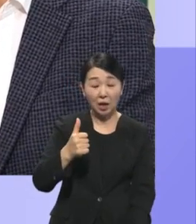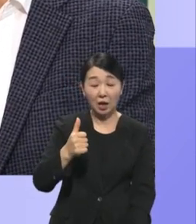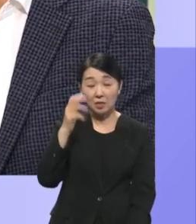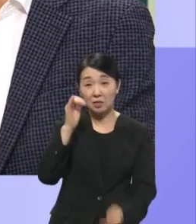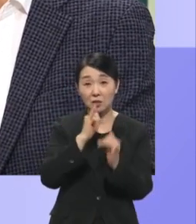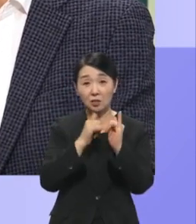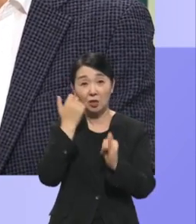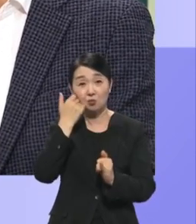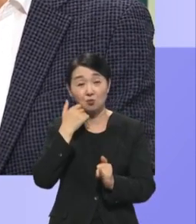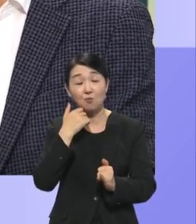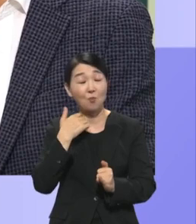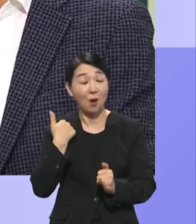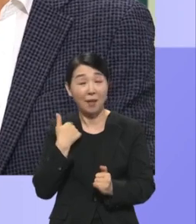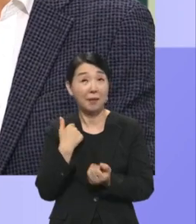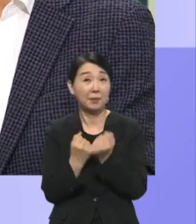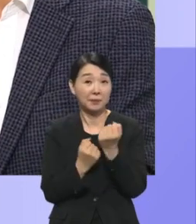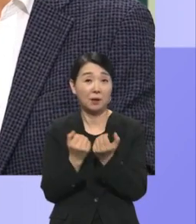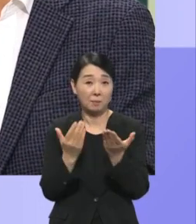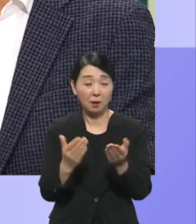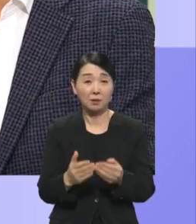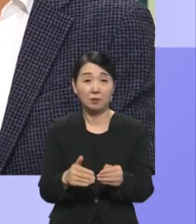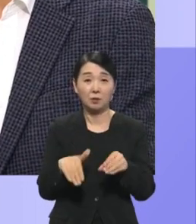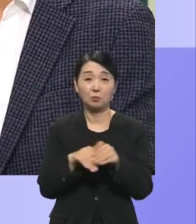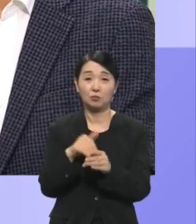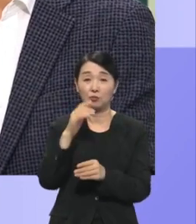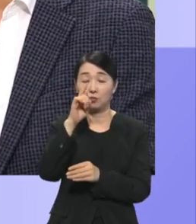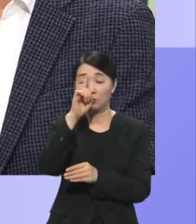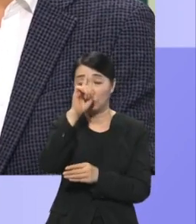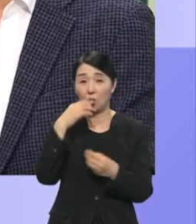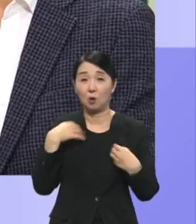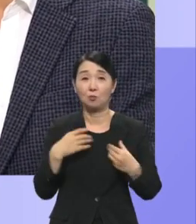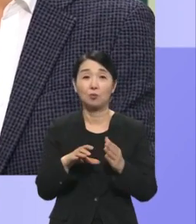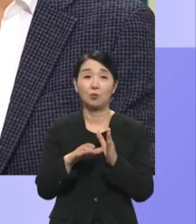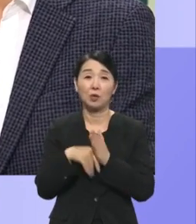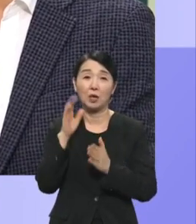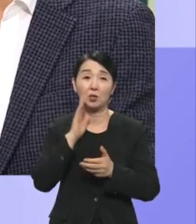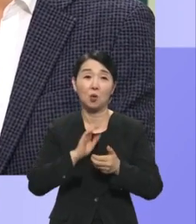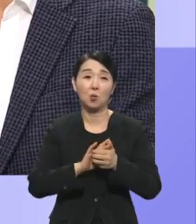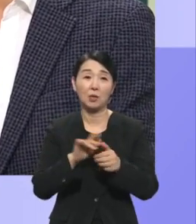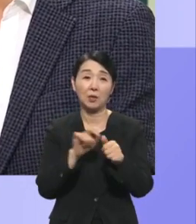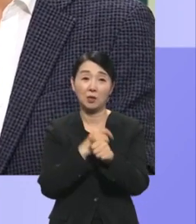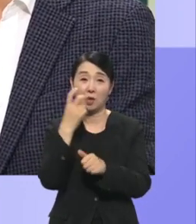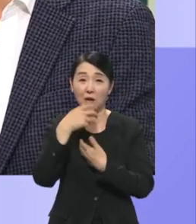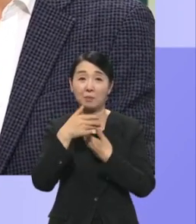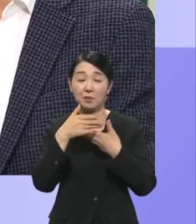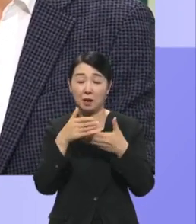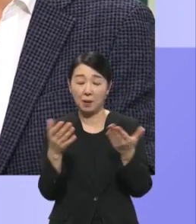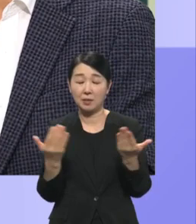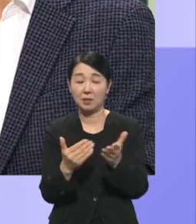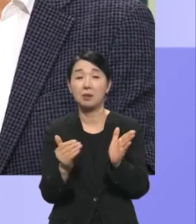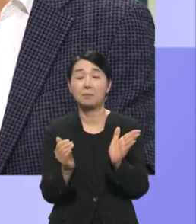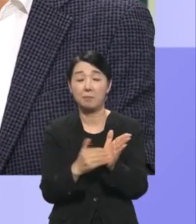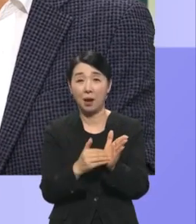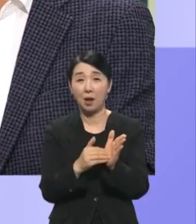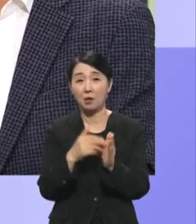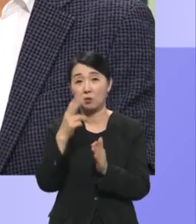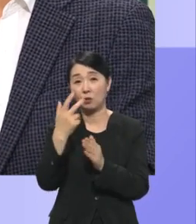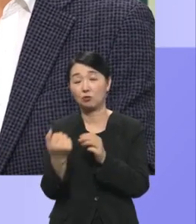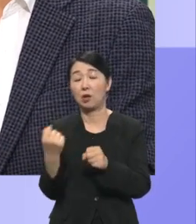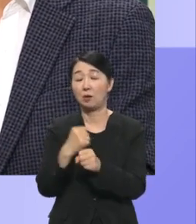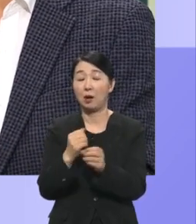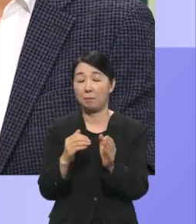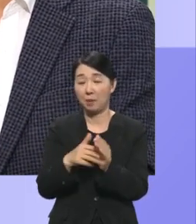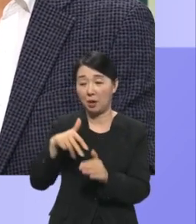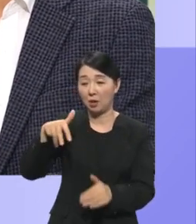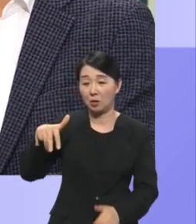시청자도 있을 것 같아서 간단하게 설명을 하면 문재인 정부 시절에 청와대 특감반으로 근무를 했었고 이후에 수사관으로 복귀를 해서 이제 조국